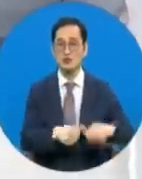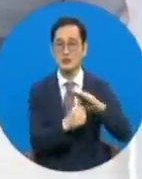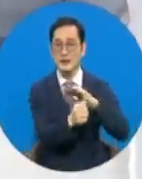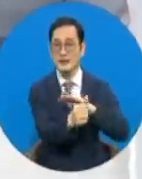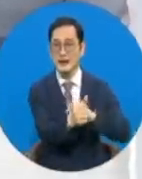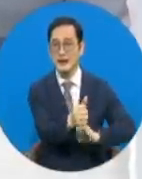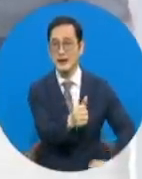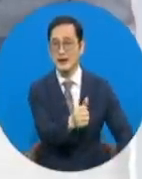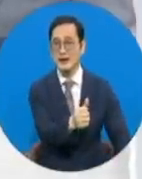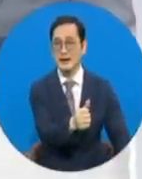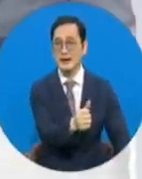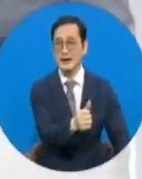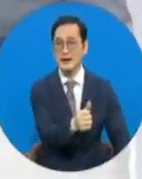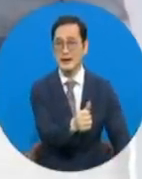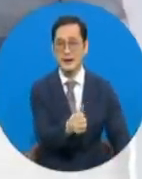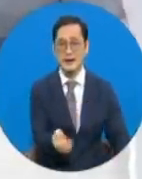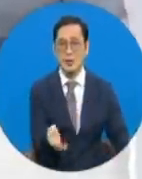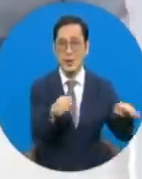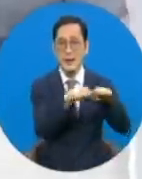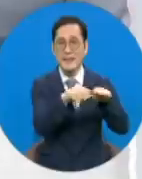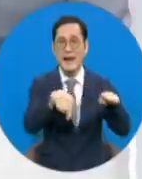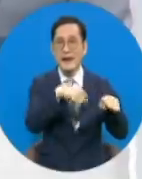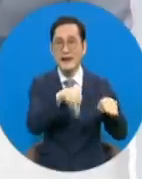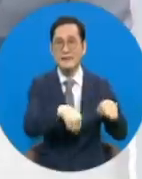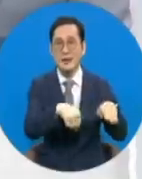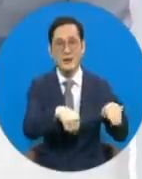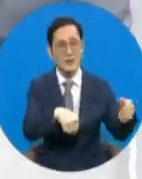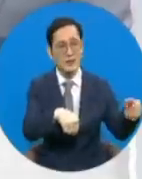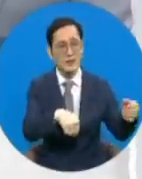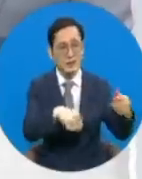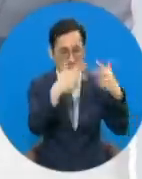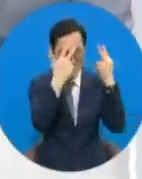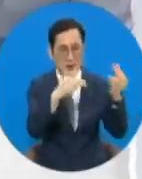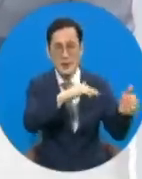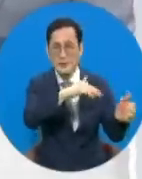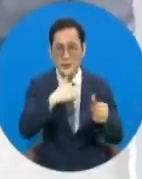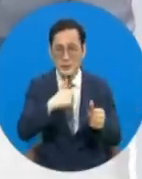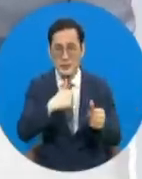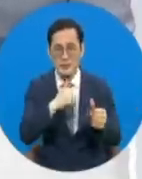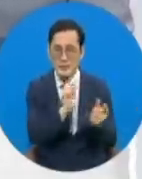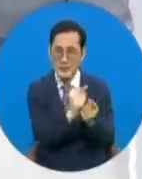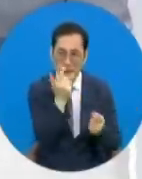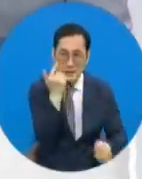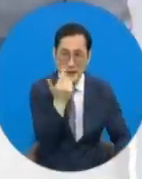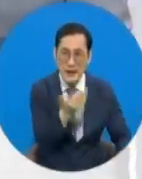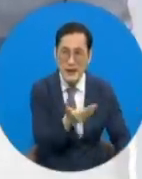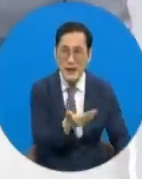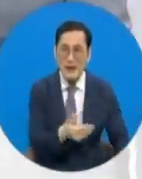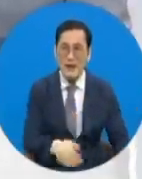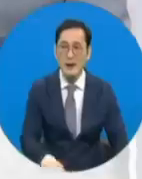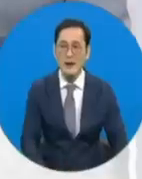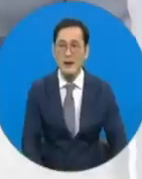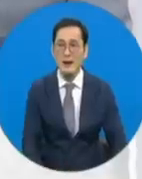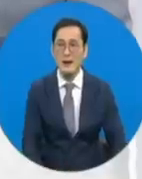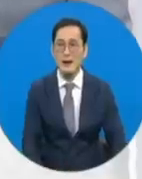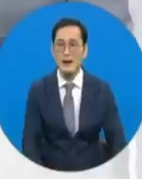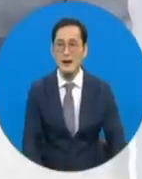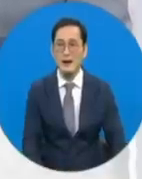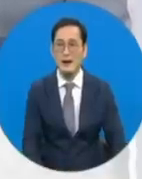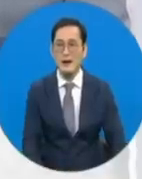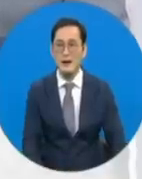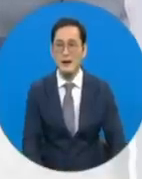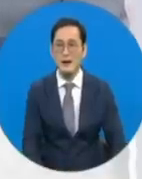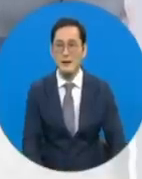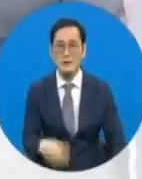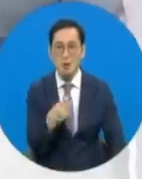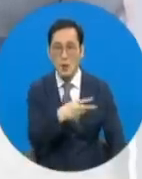대사가 대사 관제에서 만났느냐, 그리고 왜 여당부터 만나지 않았느냐 이런 것은 향후 좀 논쟁이 될